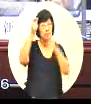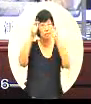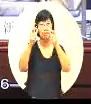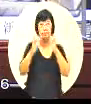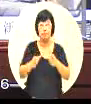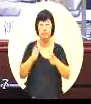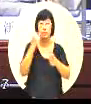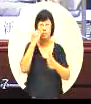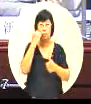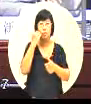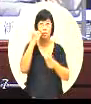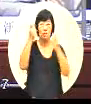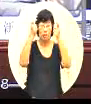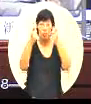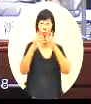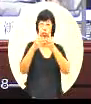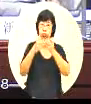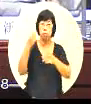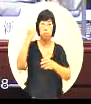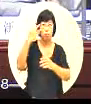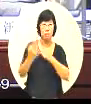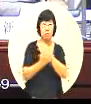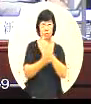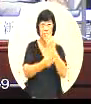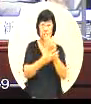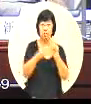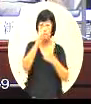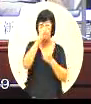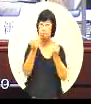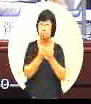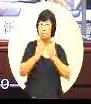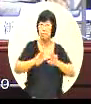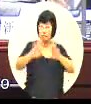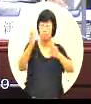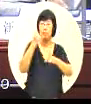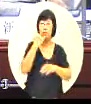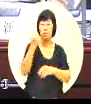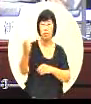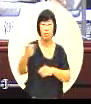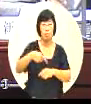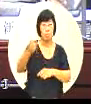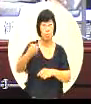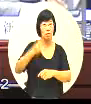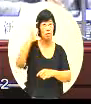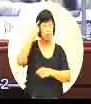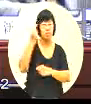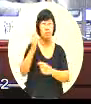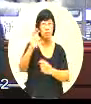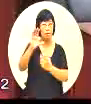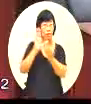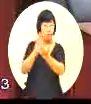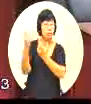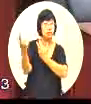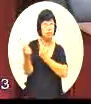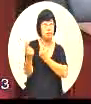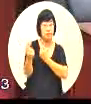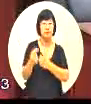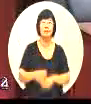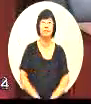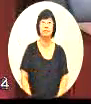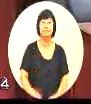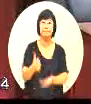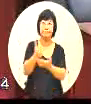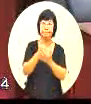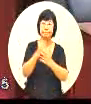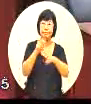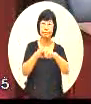高雄需要新的产业好的发展，我想我的意见跟黄波莹这个方向是一样。 好， 谢谢 市长，你请坐。所以我在